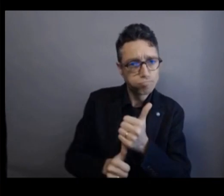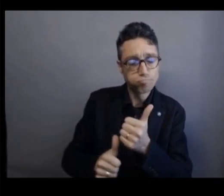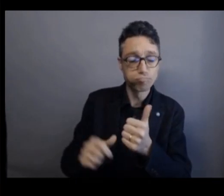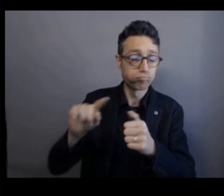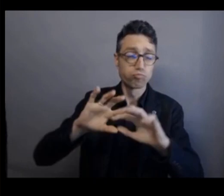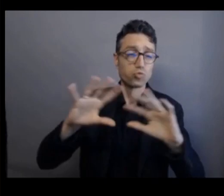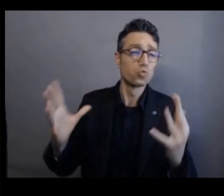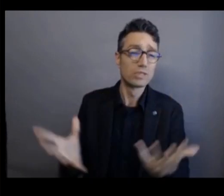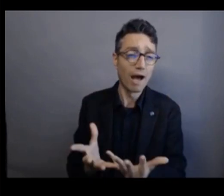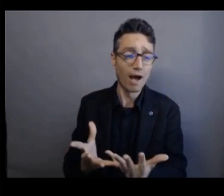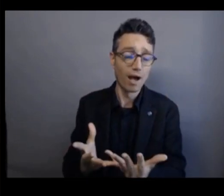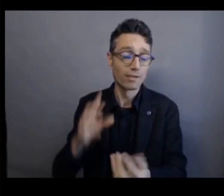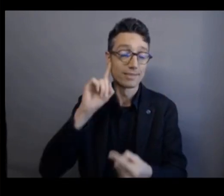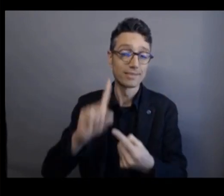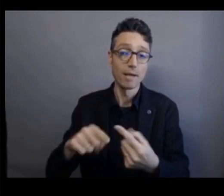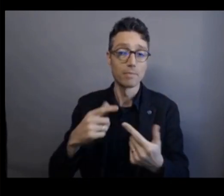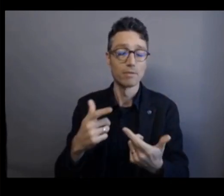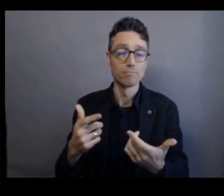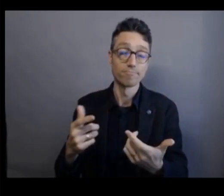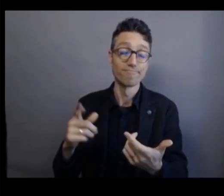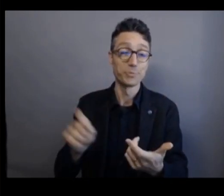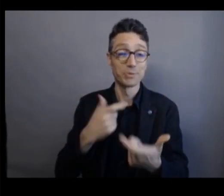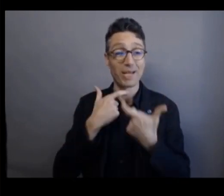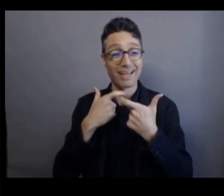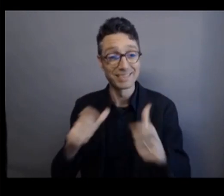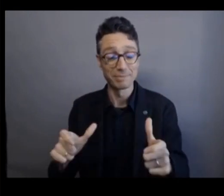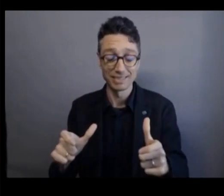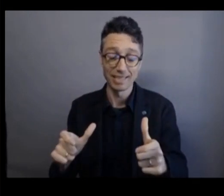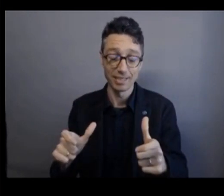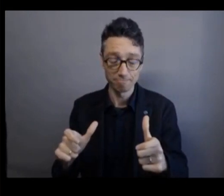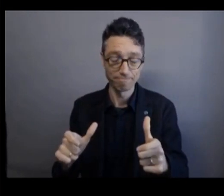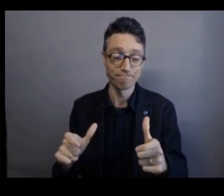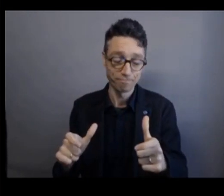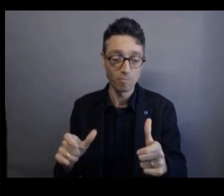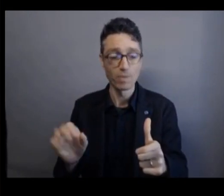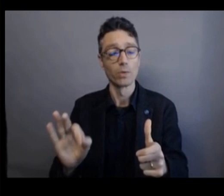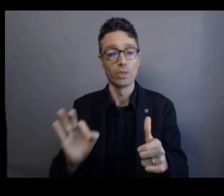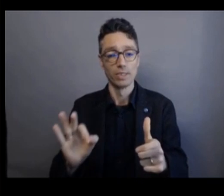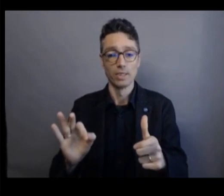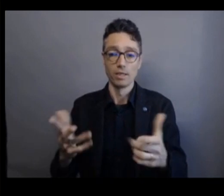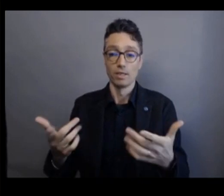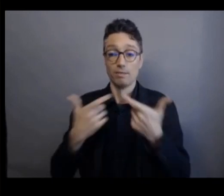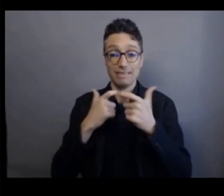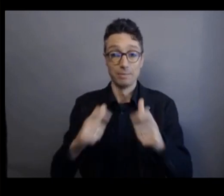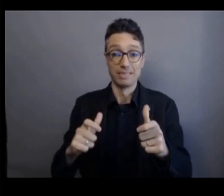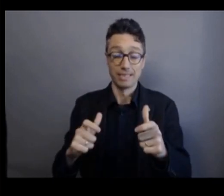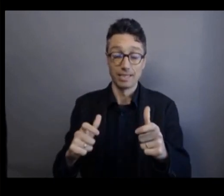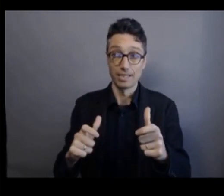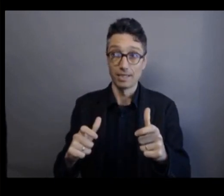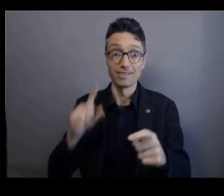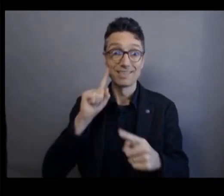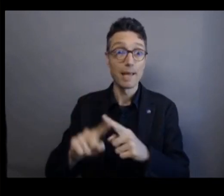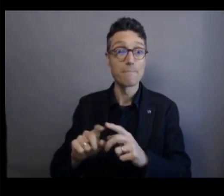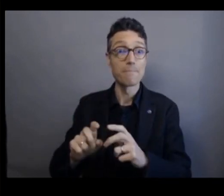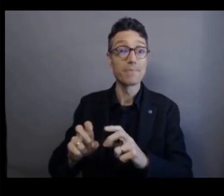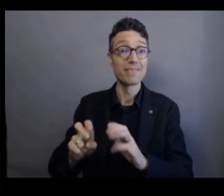du personnel. Pour le coup, l'accessibilité, ça touche à tous les leviers du déplacement. Y